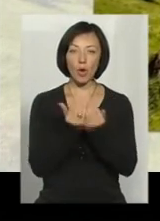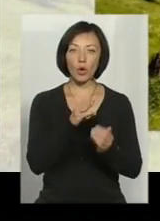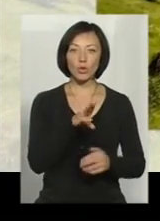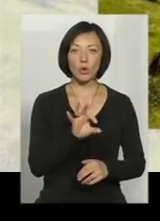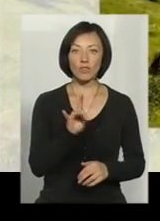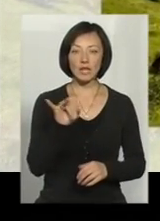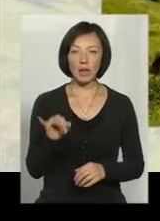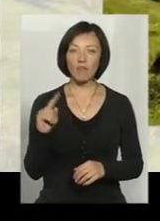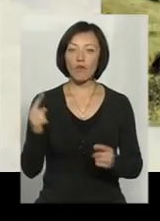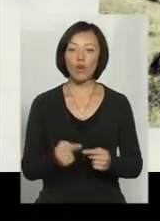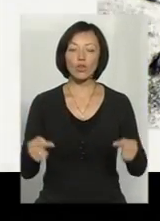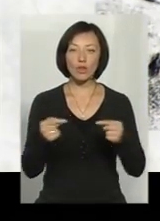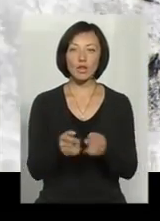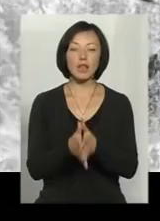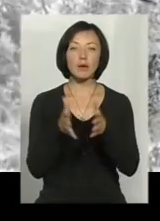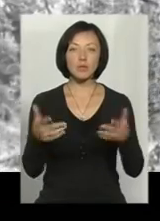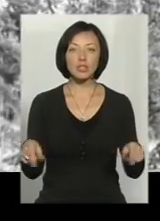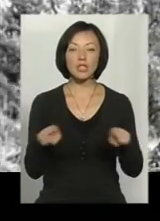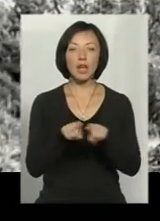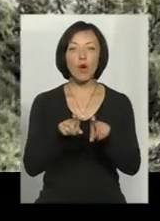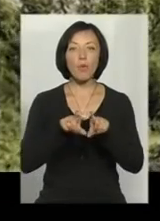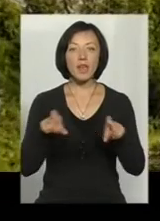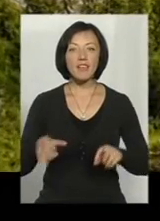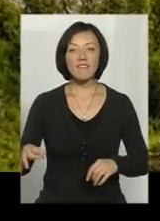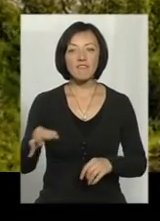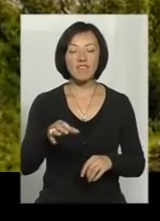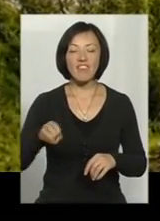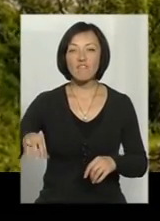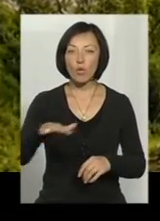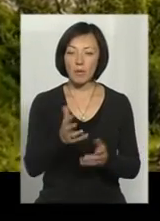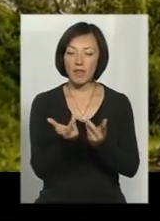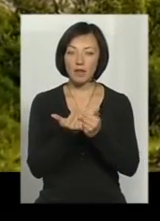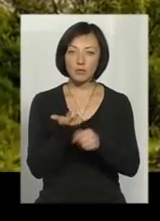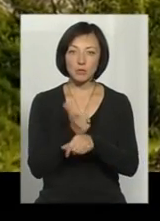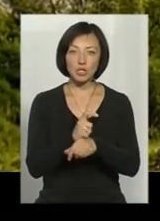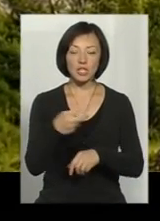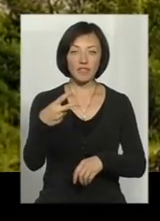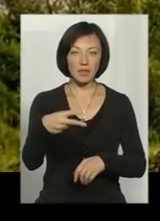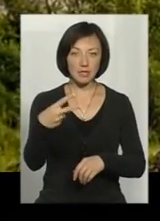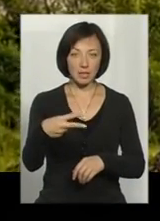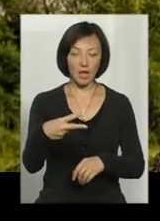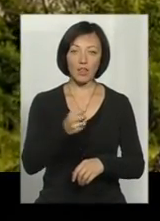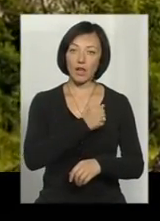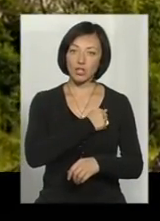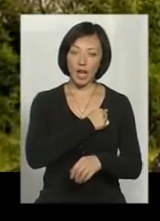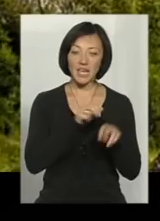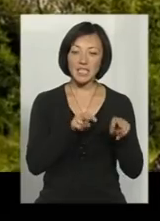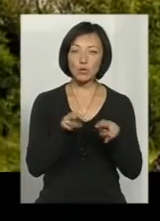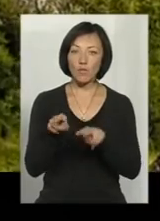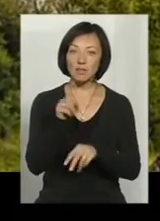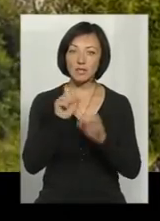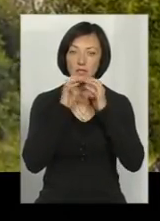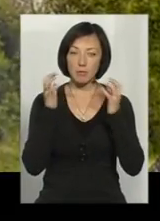який є водночас і одним із найбільших таких об'єктів у Європі. Їх налічується більше двох десятків. На жаль, слідкувати за їх